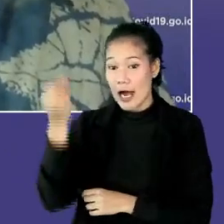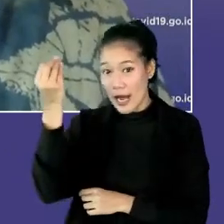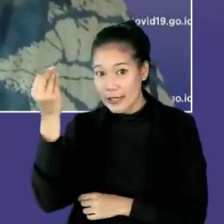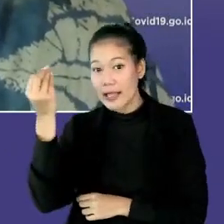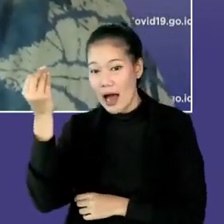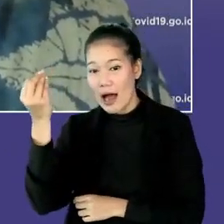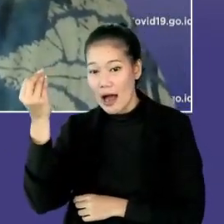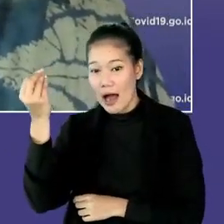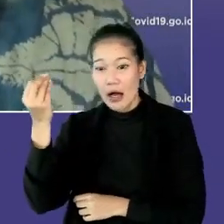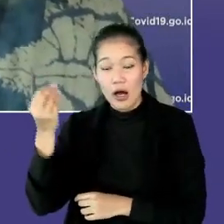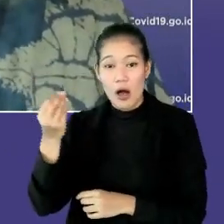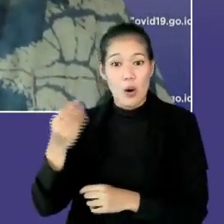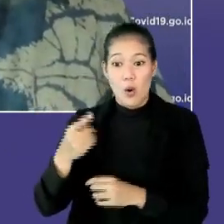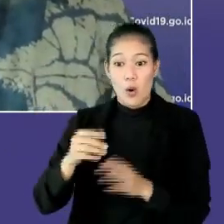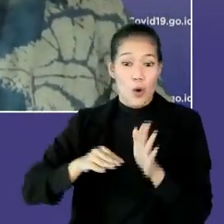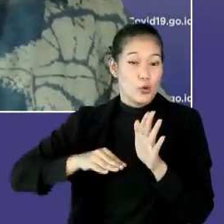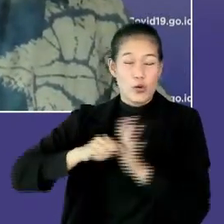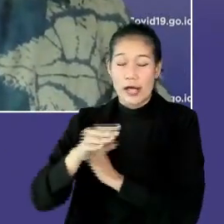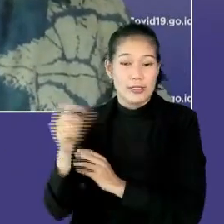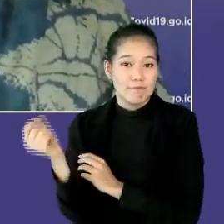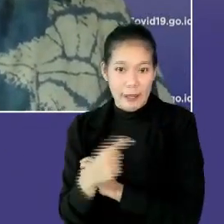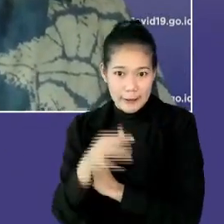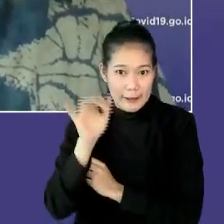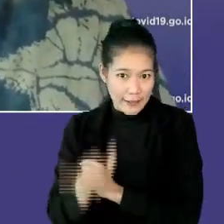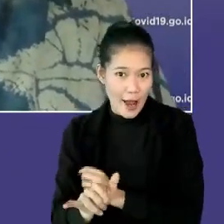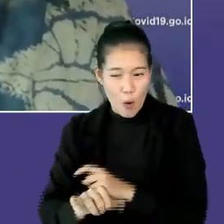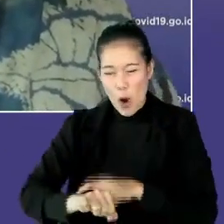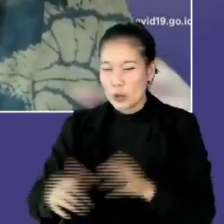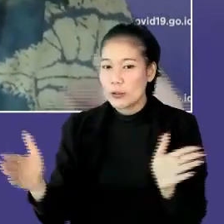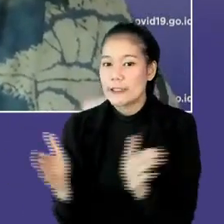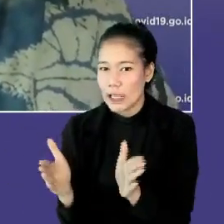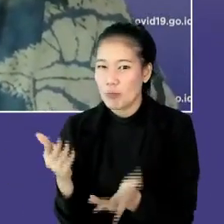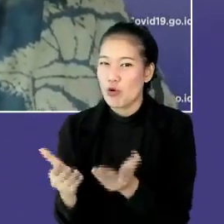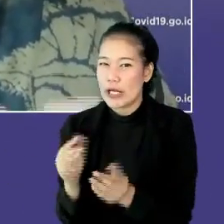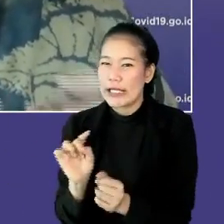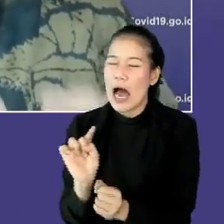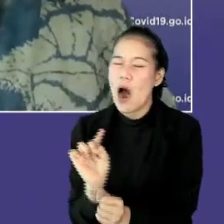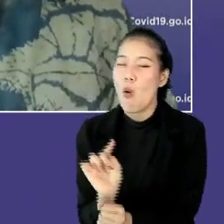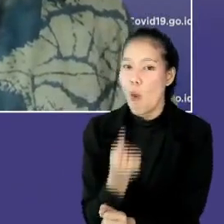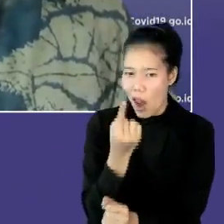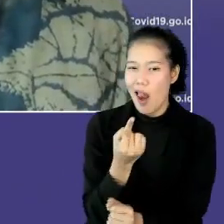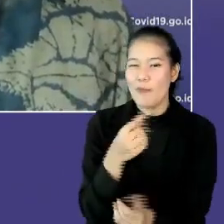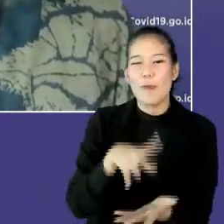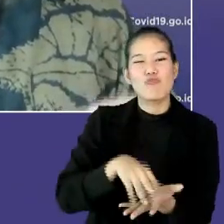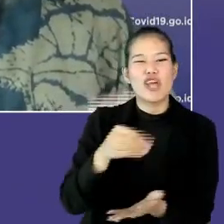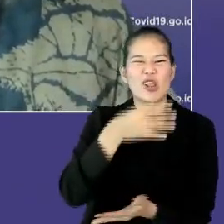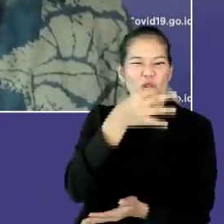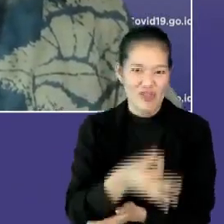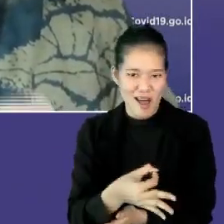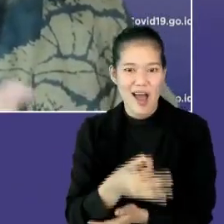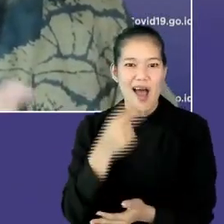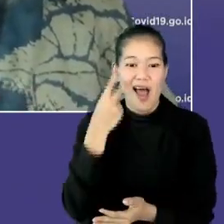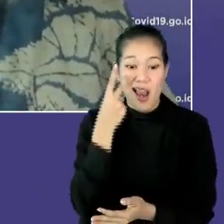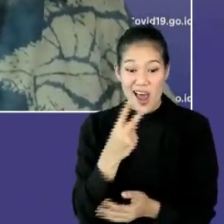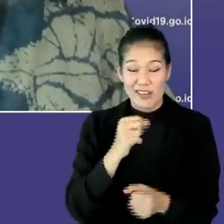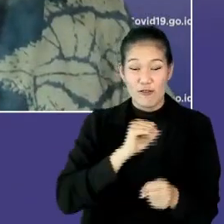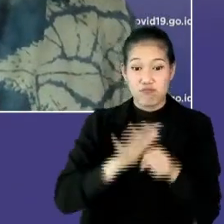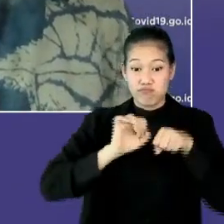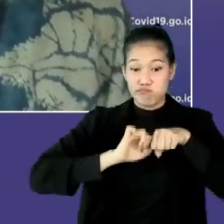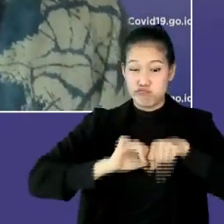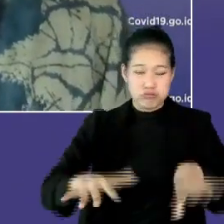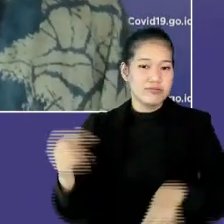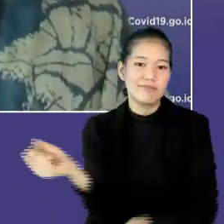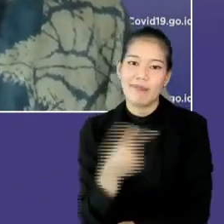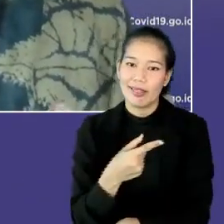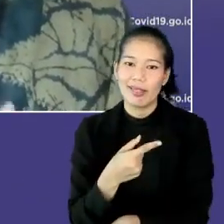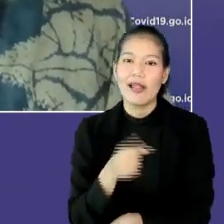Jakarta juga peningkatannya sangat cepat dalam waktu singkat gitu ya. Bisa jadi lebih awal sebagai pusat kota, ketika terjadi penularan dia cepat